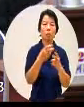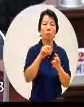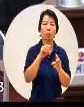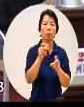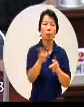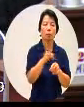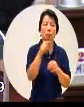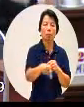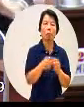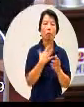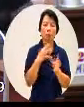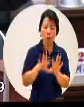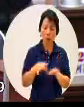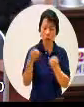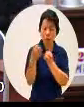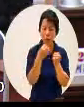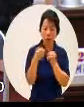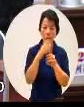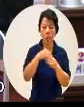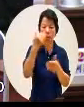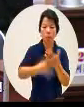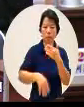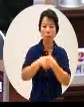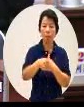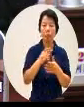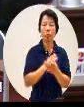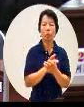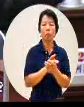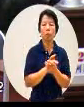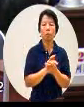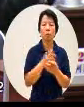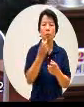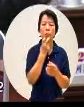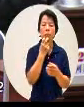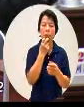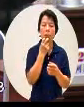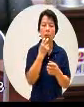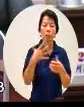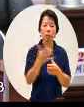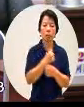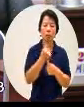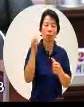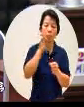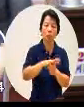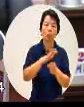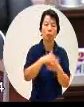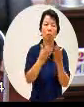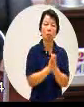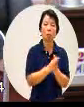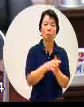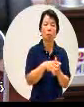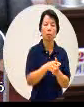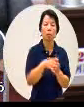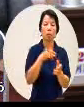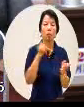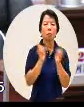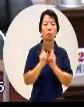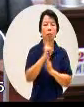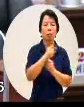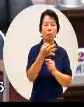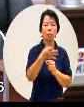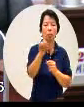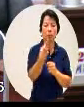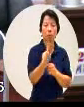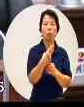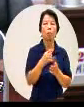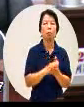論的是稅客而已稅客在扣掉中央統籌分配稅款這就是自有裁員好沒關係我講完了